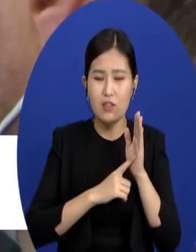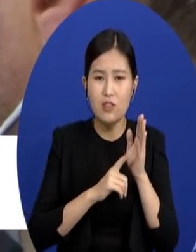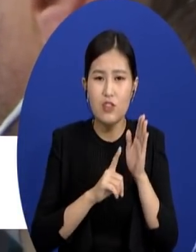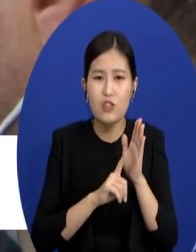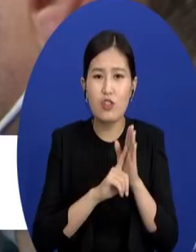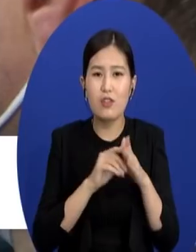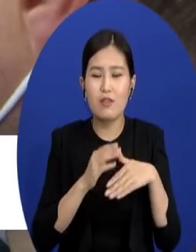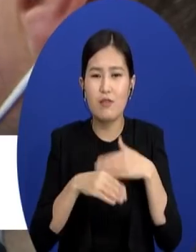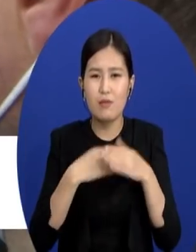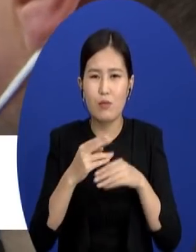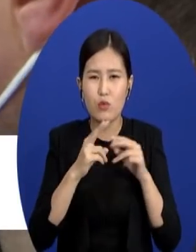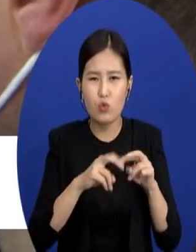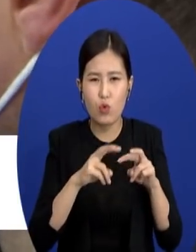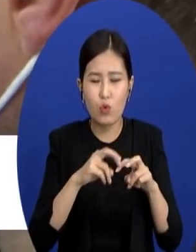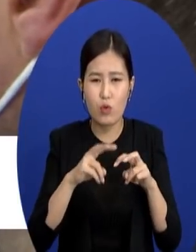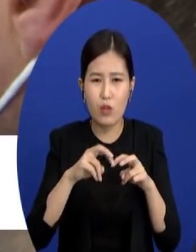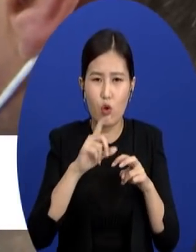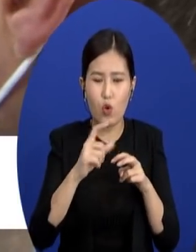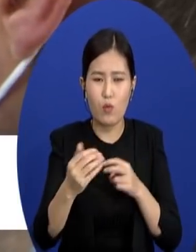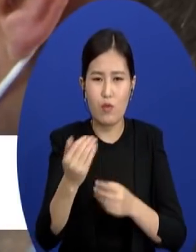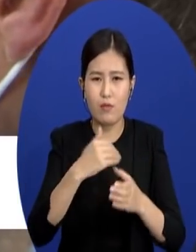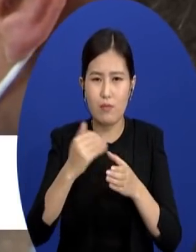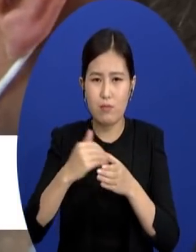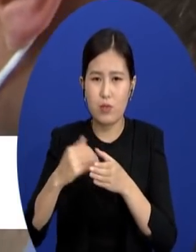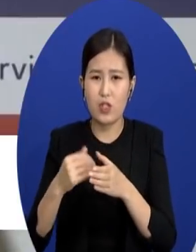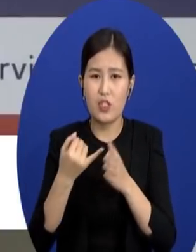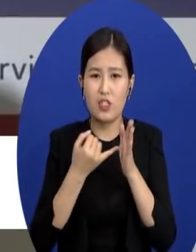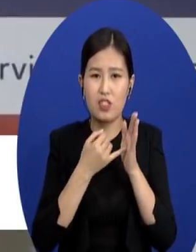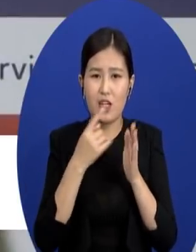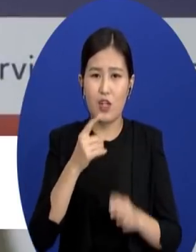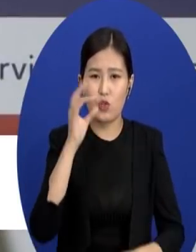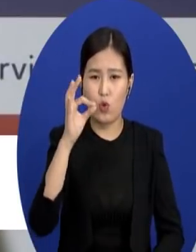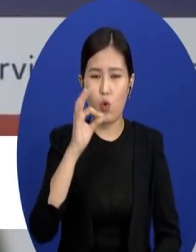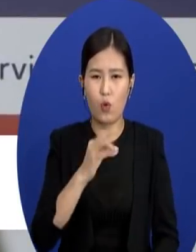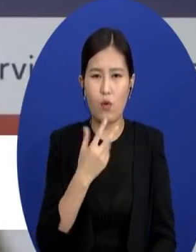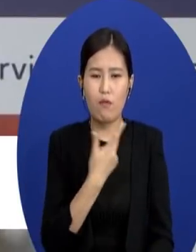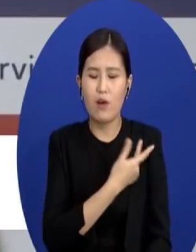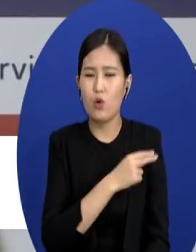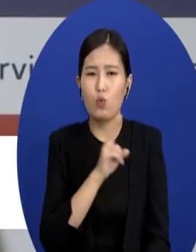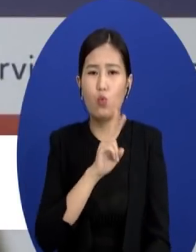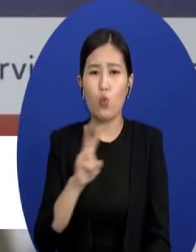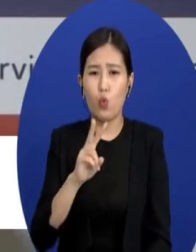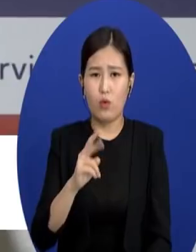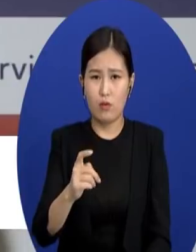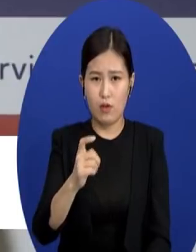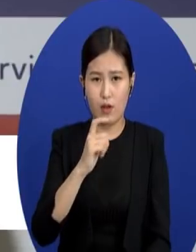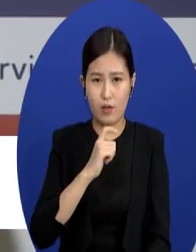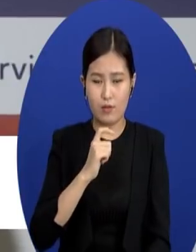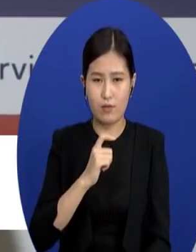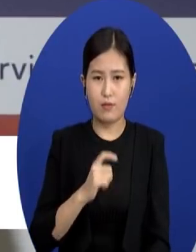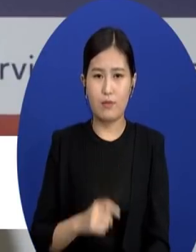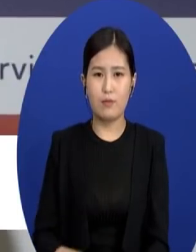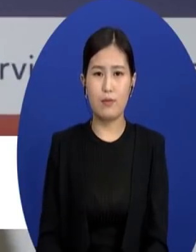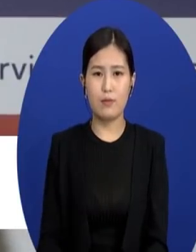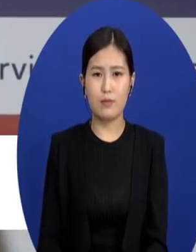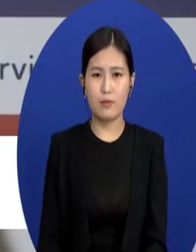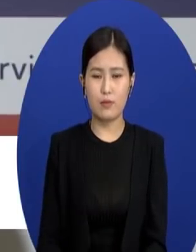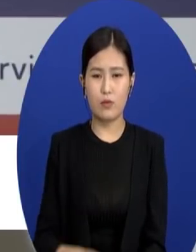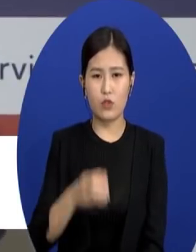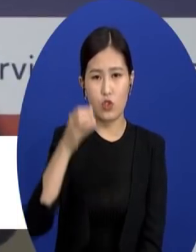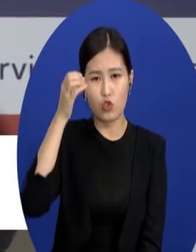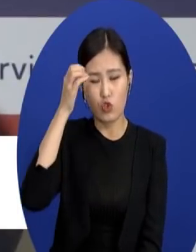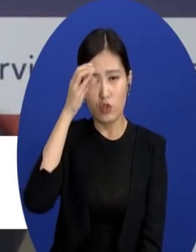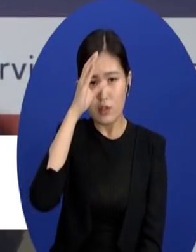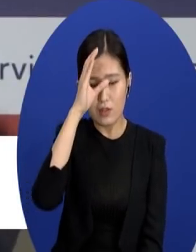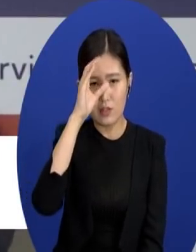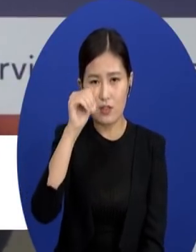судалгаагаар судалгаанд оролцогчдын 61% нь вакцин хийлгэхгүй гэдэг хариулт өгсөн байна. Гэхдээ ерөнхий сайд нь